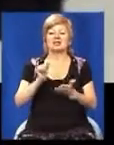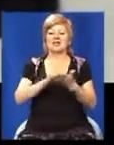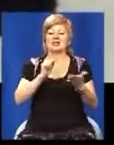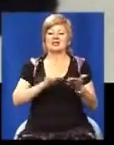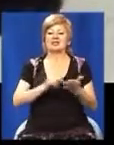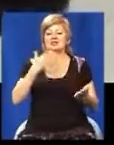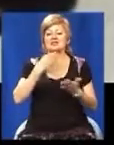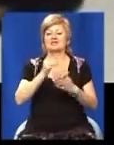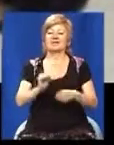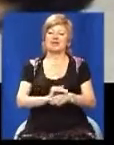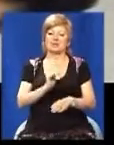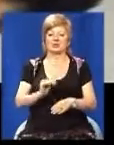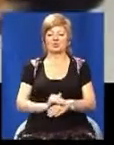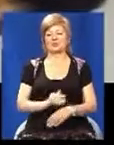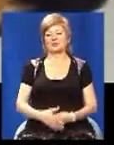своєю щирістю.